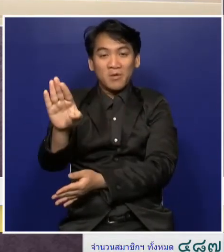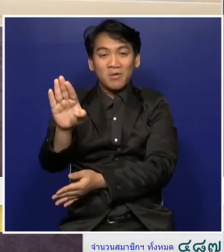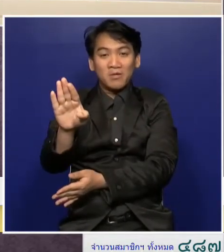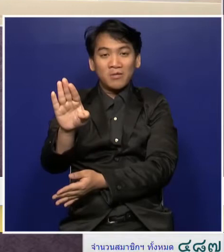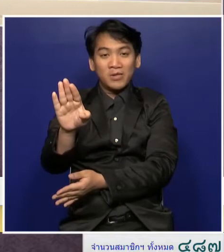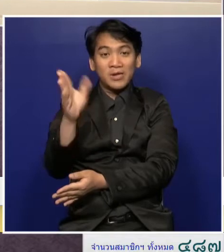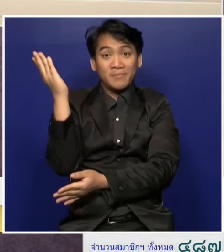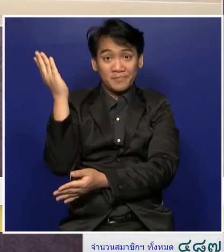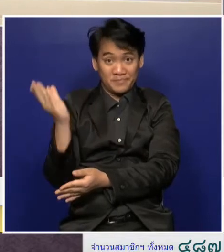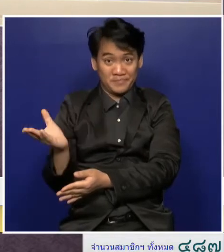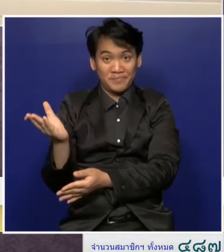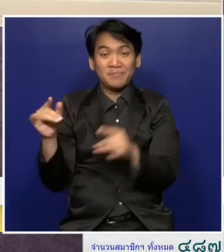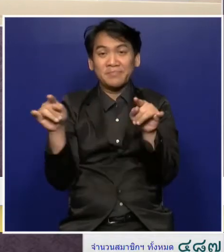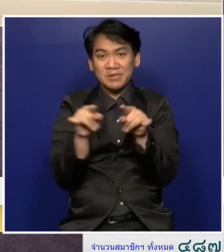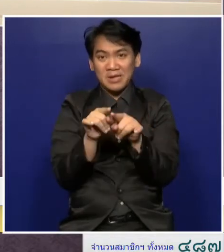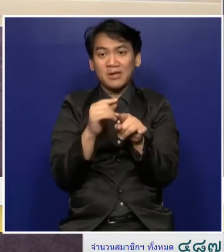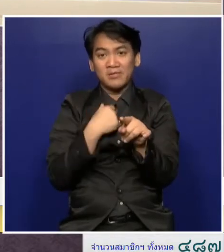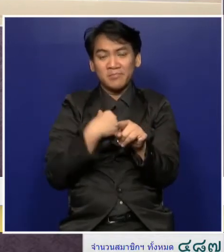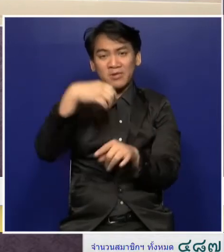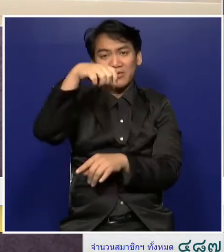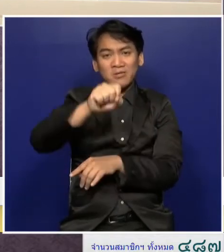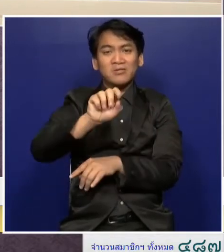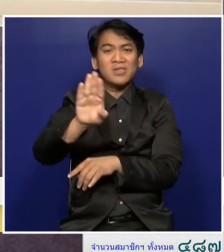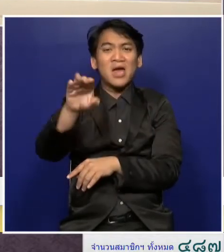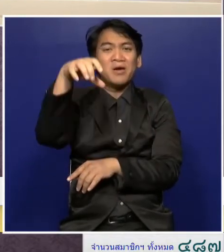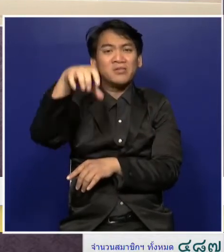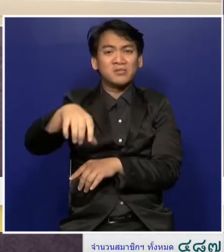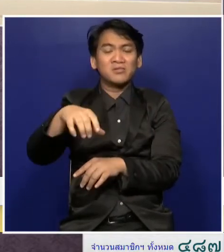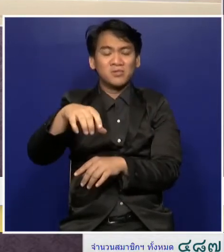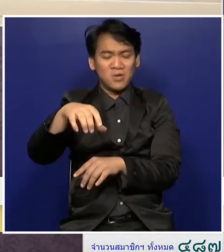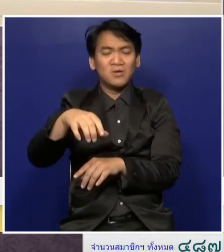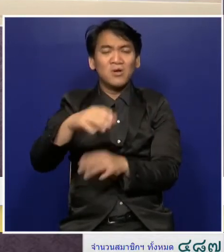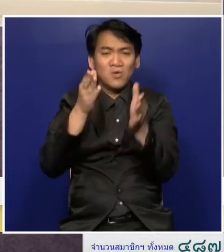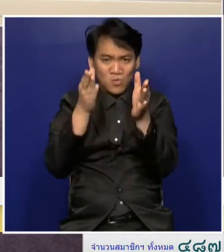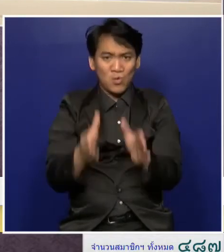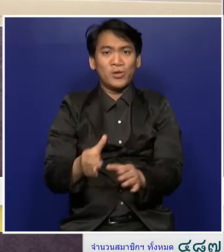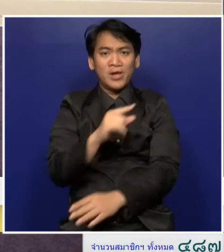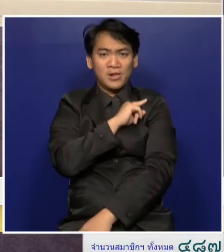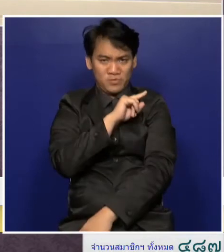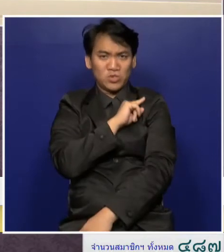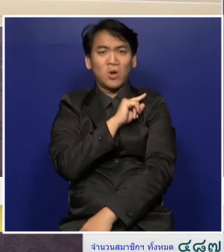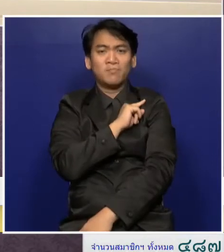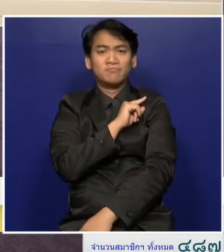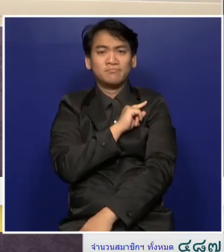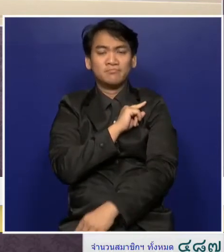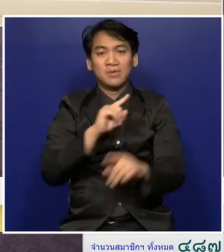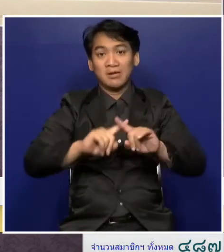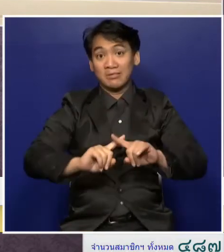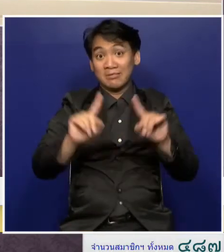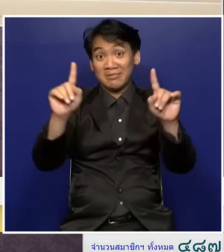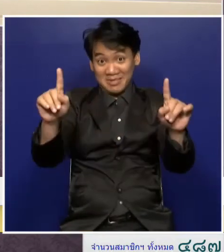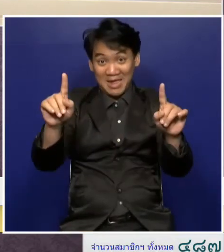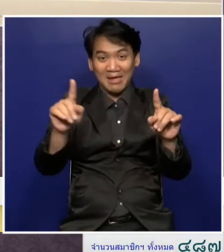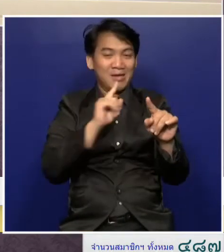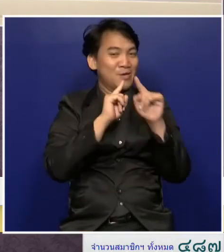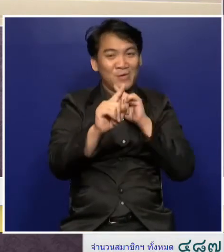ว่าเราครจะมีสถาบันที่จะมาคบคุมตรงนี้เพียแต่ว่าพรบออี้ก็ยงไมไดเขาสภาเรื่อง